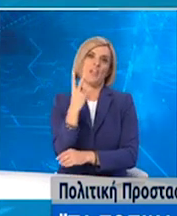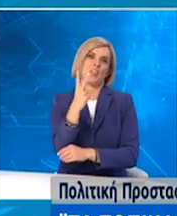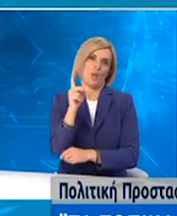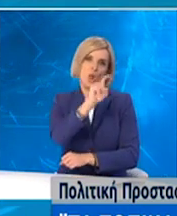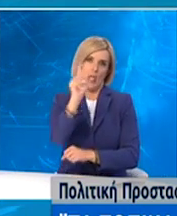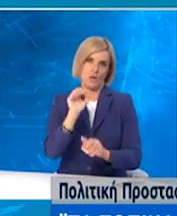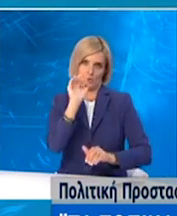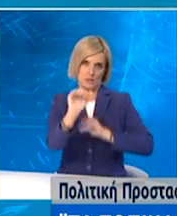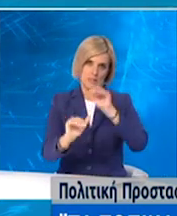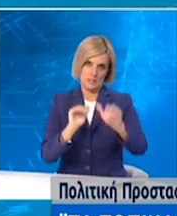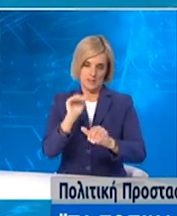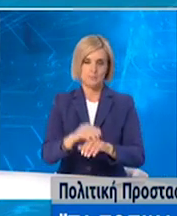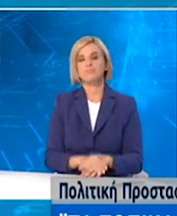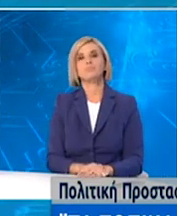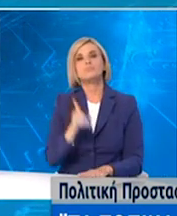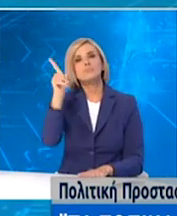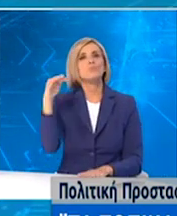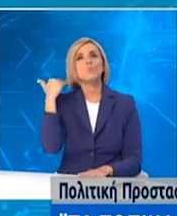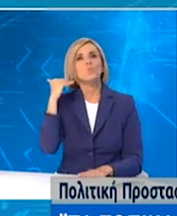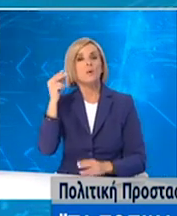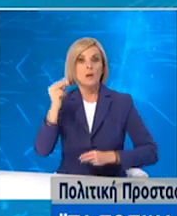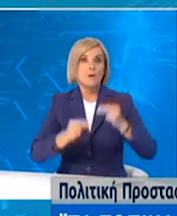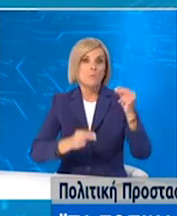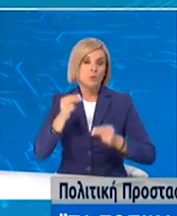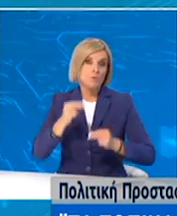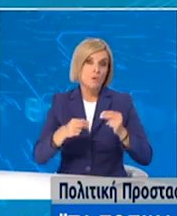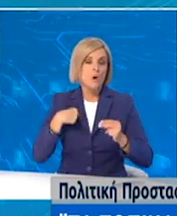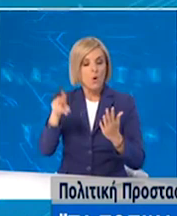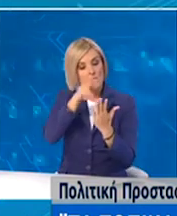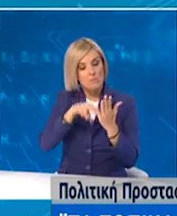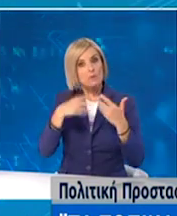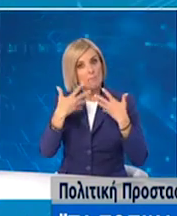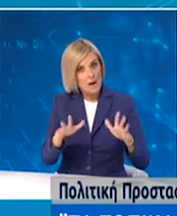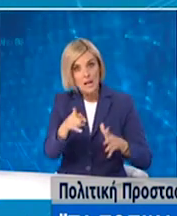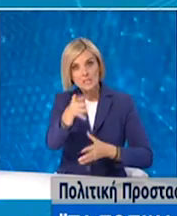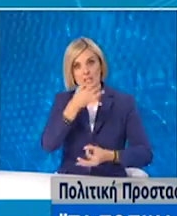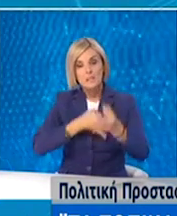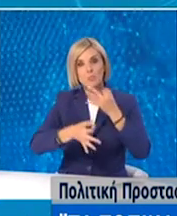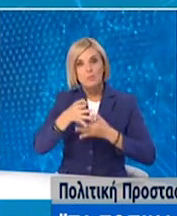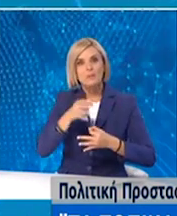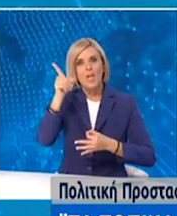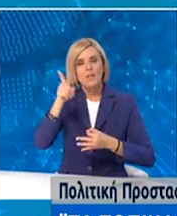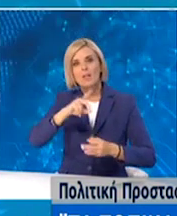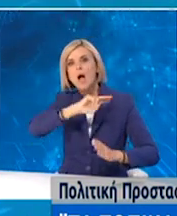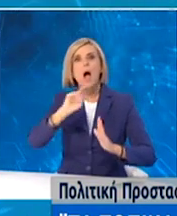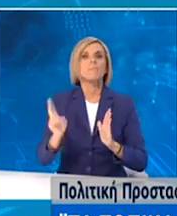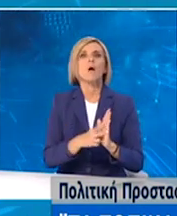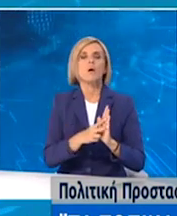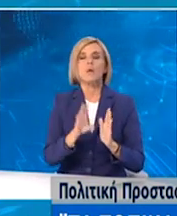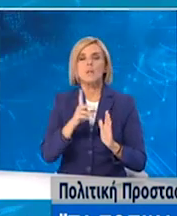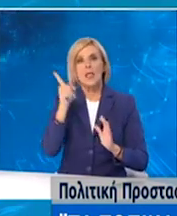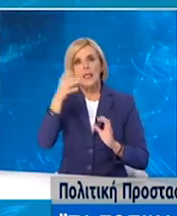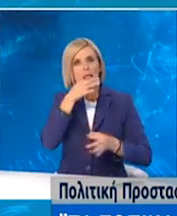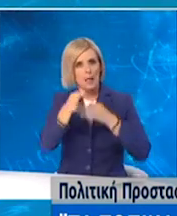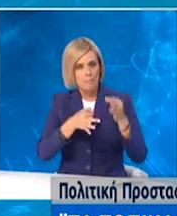σχετικά με το πρόβλημα της Ρουμανίας, το οποίο έχω, από ό,τι έχω διαβάσει, και πείτε μου αν είναι σωστά, ότι εκεί θεσμικά δεν επιτρέπεται η καραντίνα. Και μάλιστα